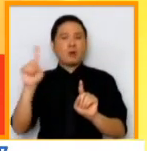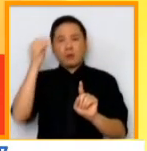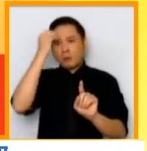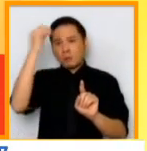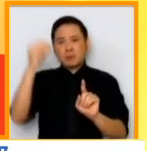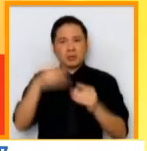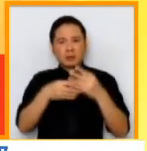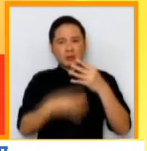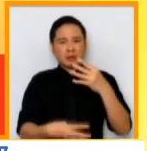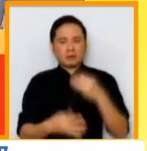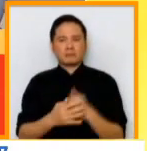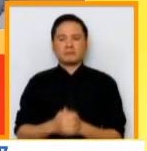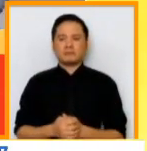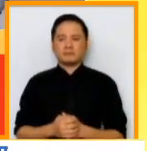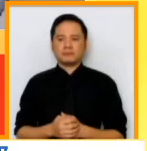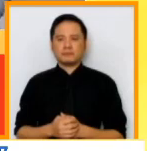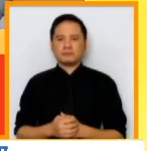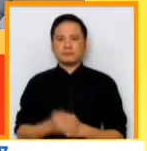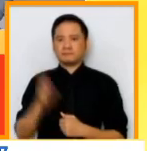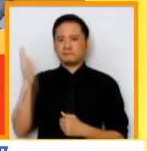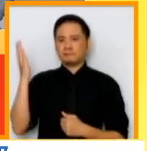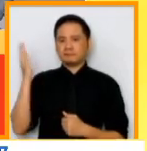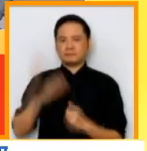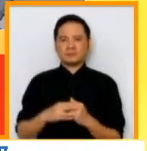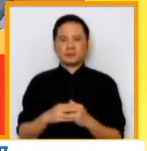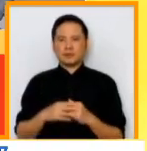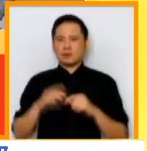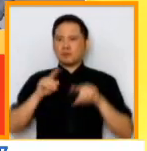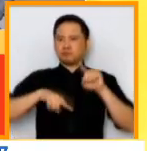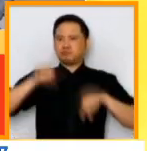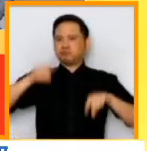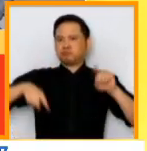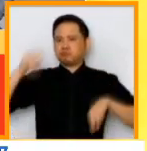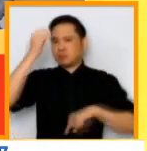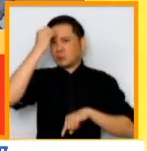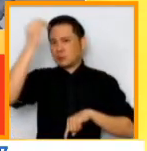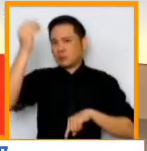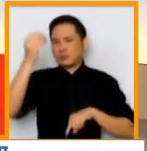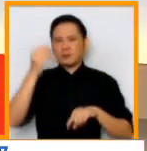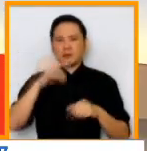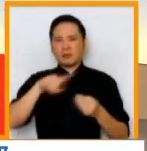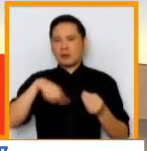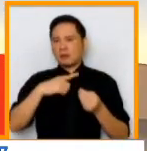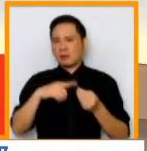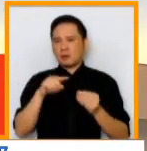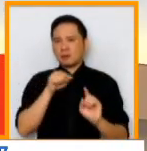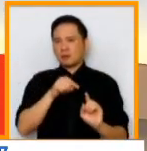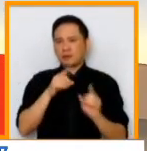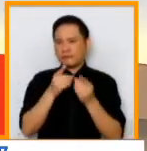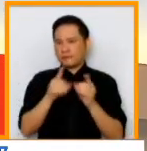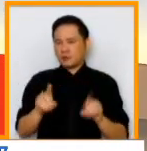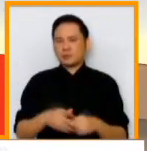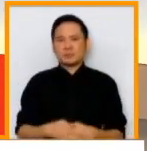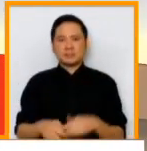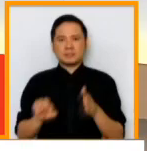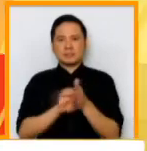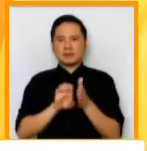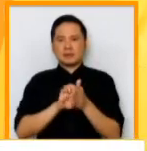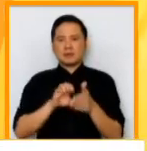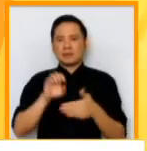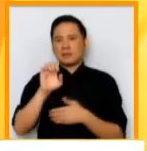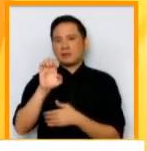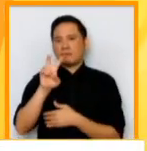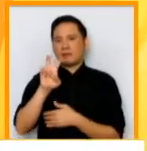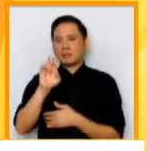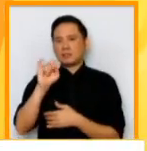siyempre, samot-saring opinion, Connie, ng ating mga kapusong netizen ang kanilang pinadala. Halimbawa, itong si Evangeline Delgado, pabor daw